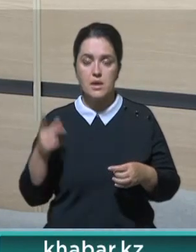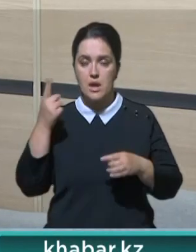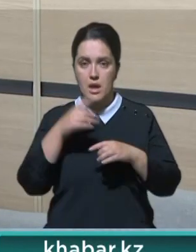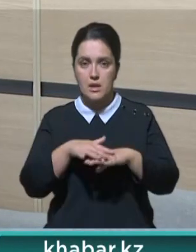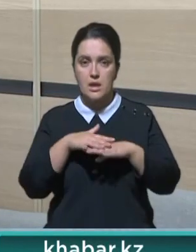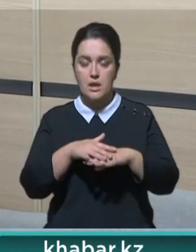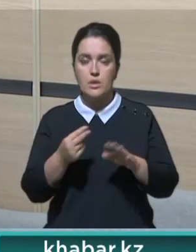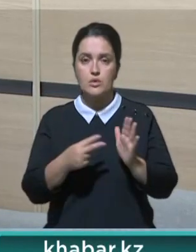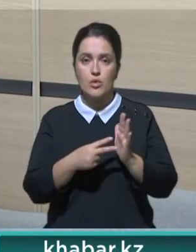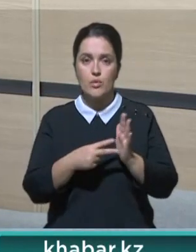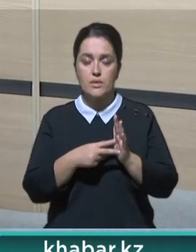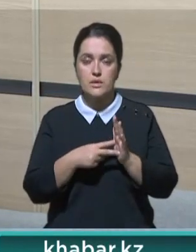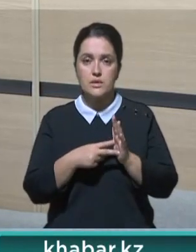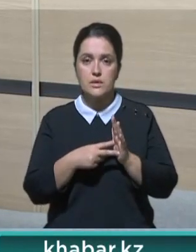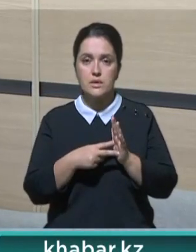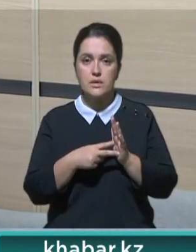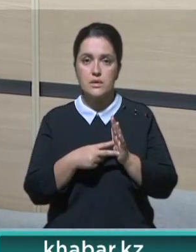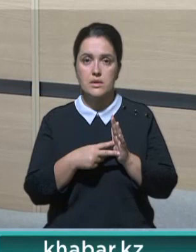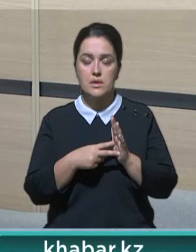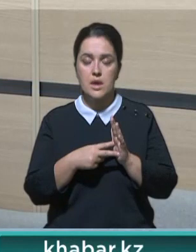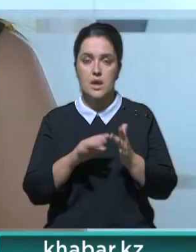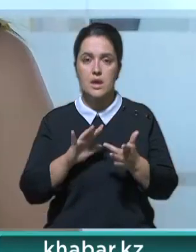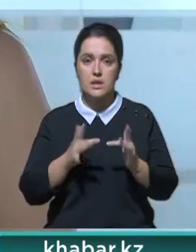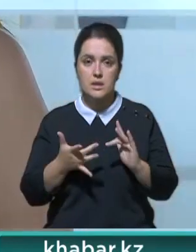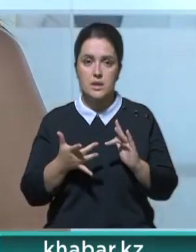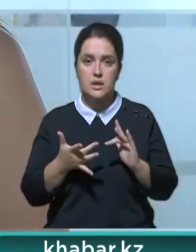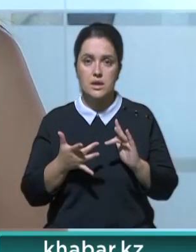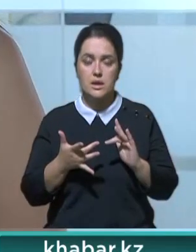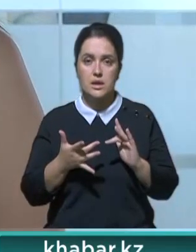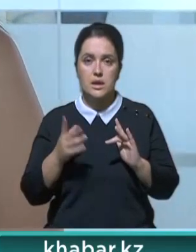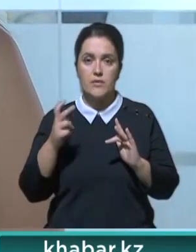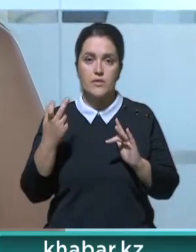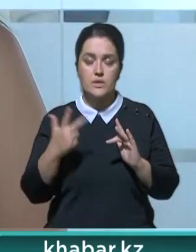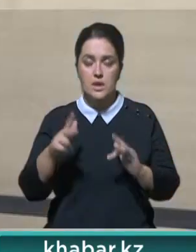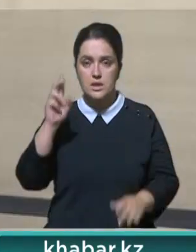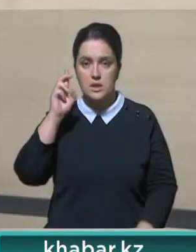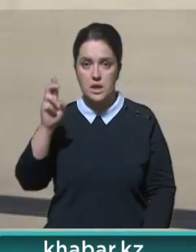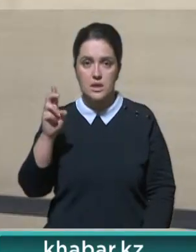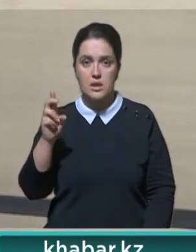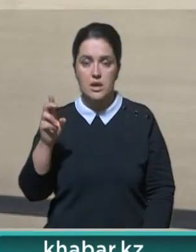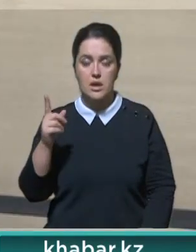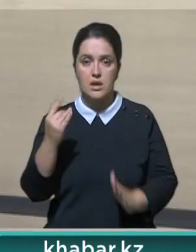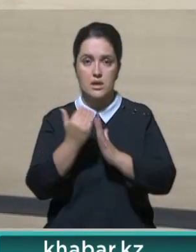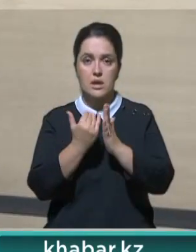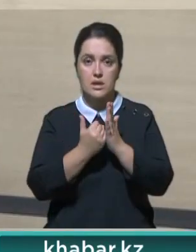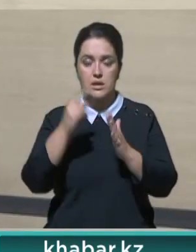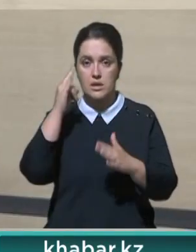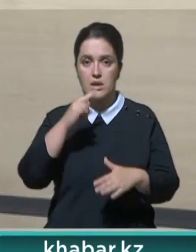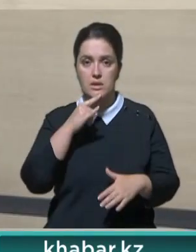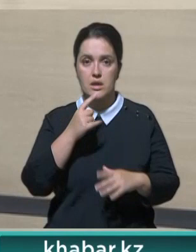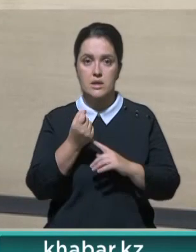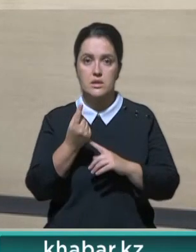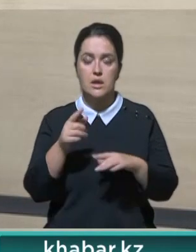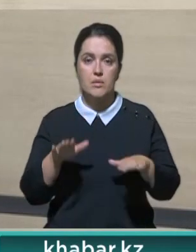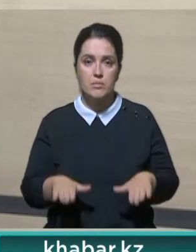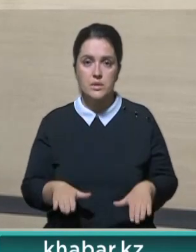анализируют стоимость тарифов и стоимость интернета в 233 странах. Ну, согласно этому рейтингу, Казахстан занимает